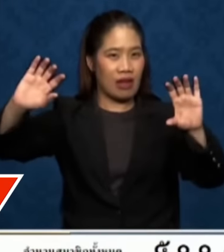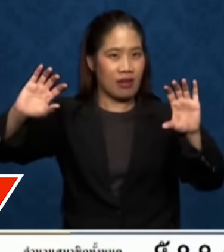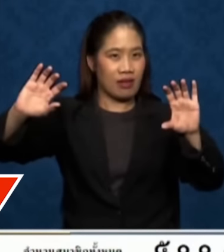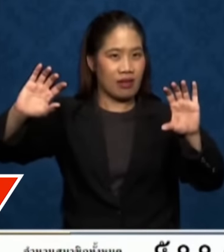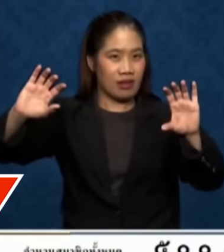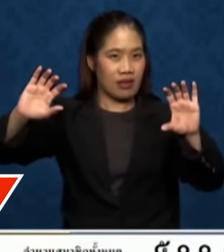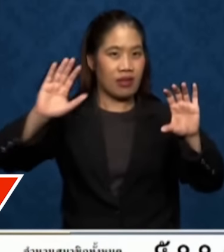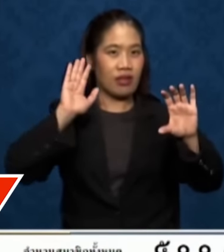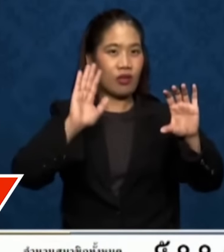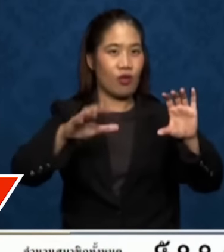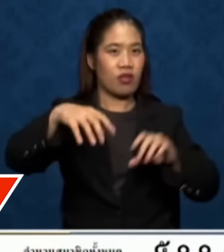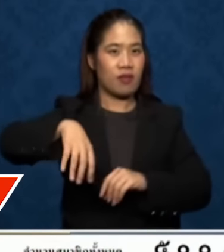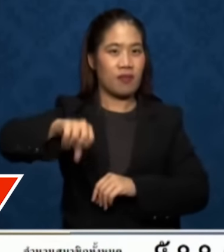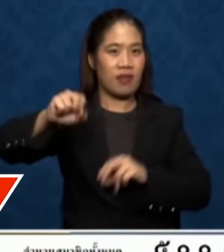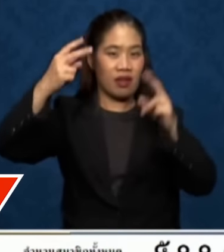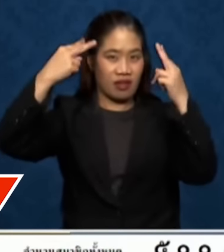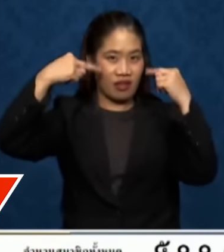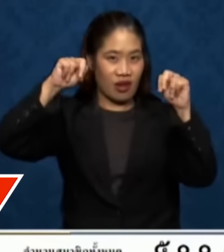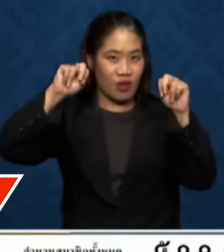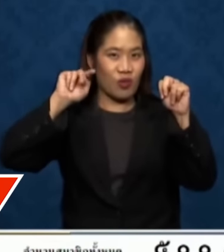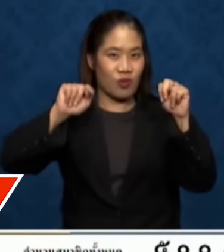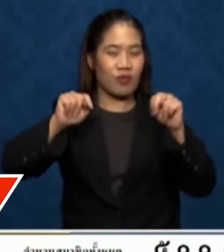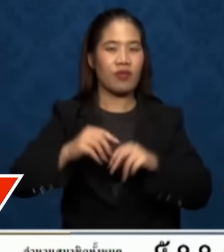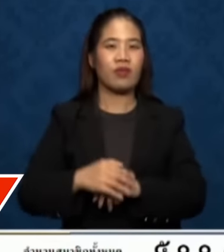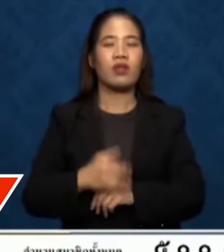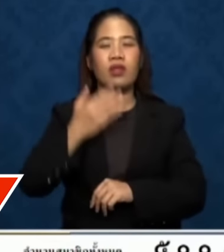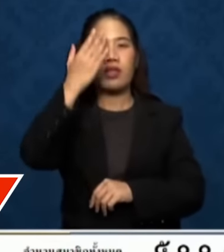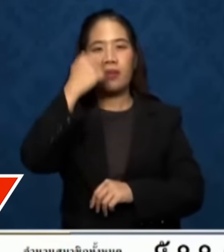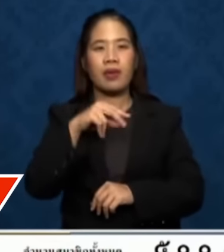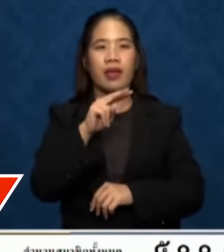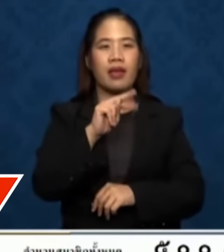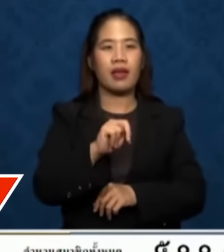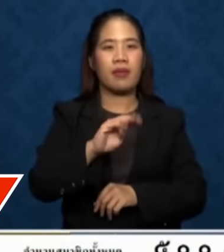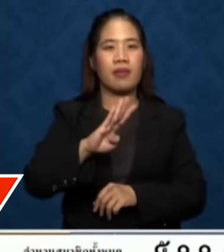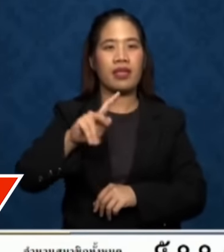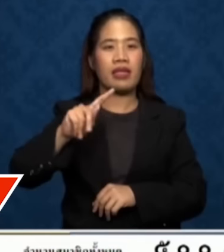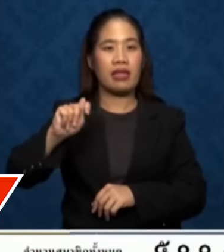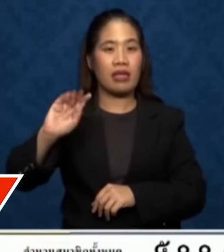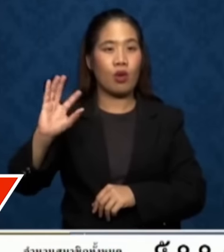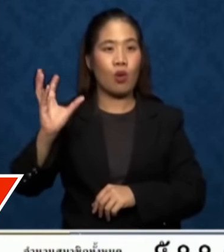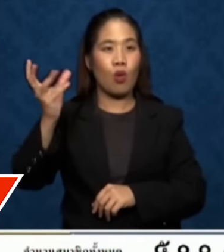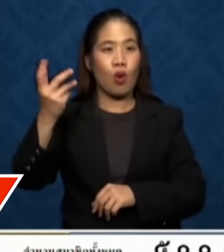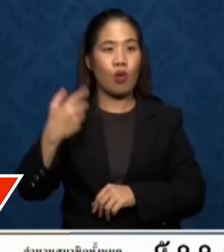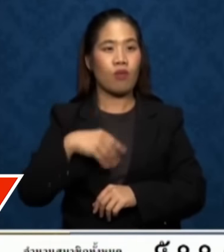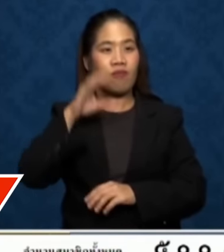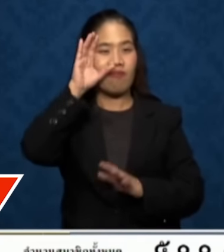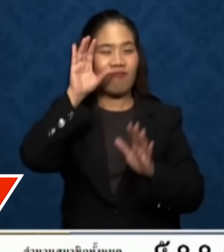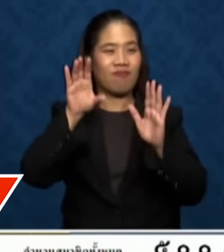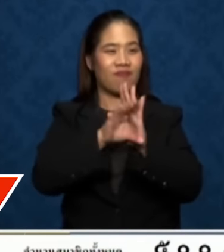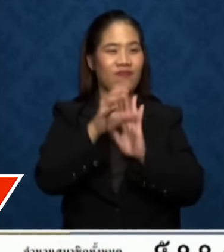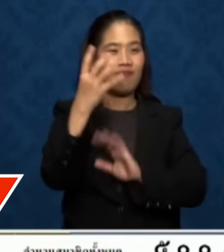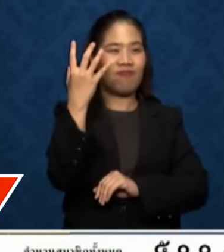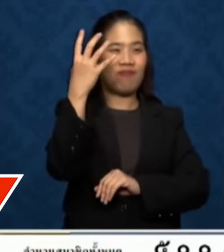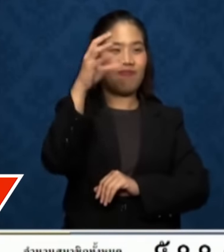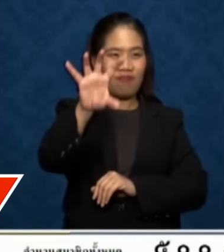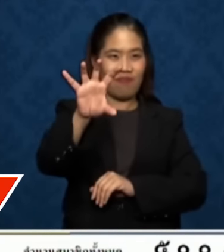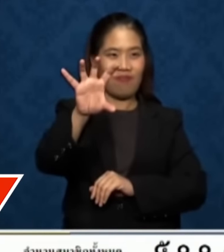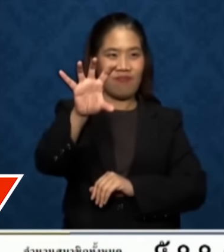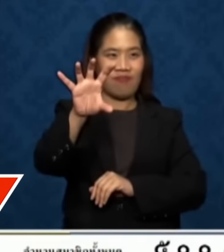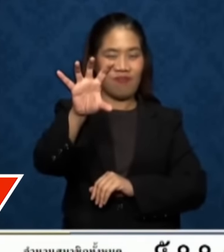แลของสำนักนายกรัฐมนตรีอย่าง NBT World ค่ะก็โพสต์ภาพหน้าปกนิตยสาร